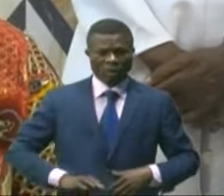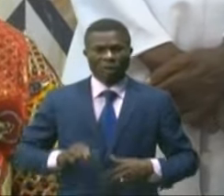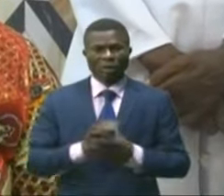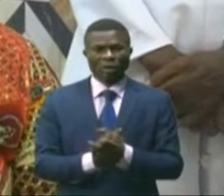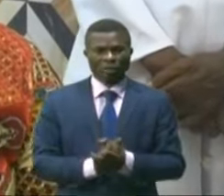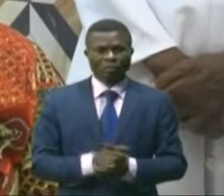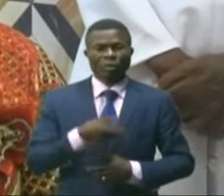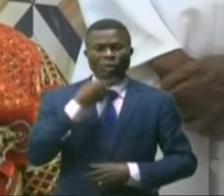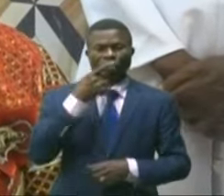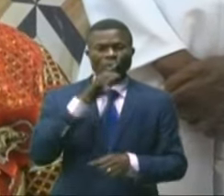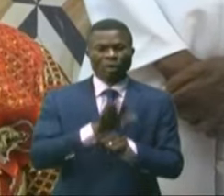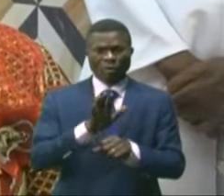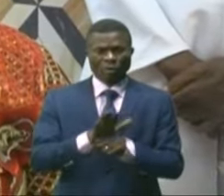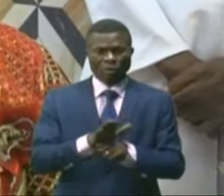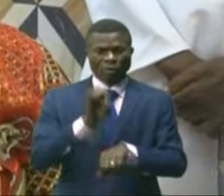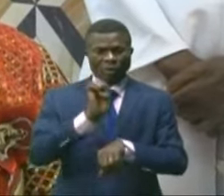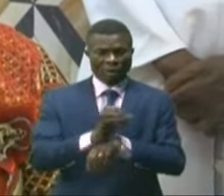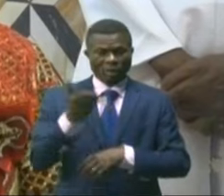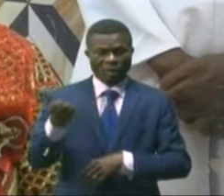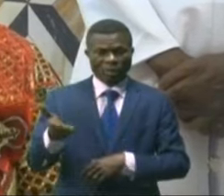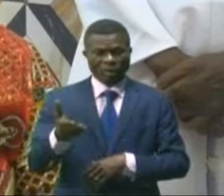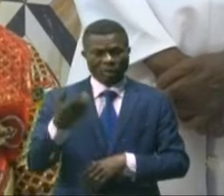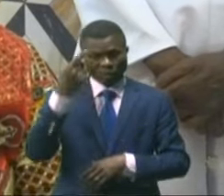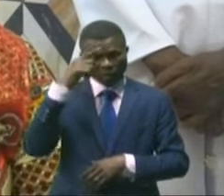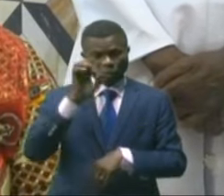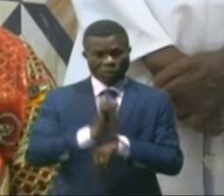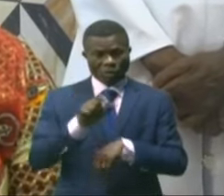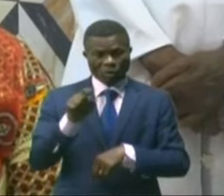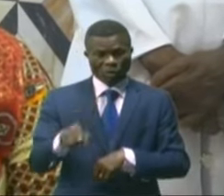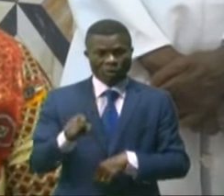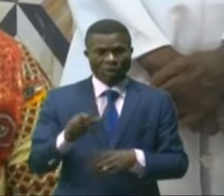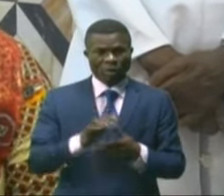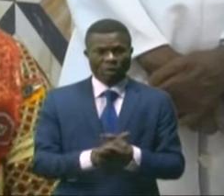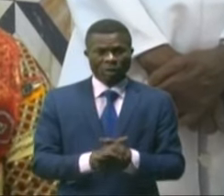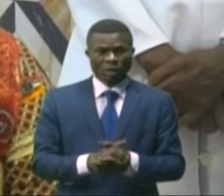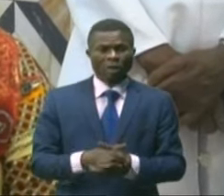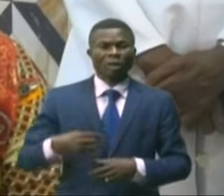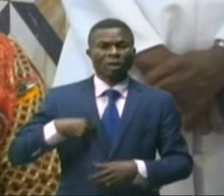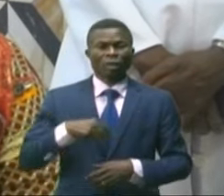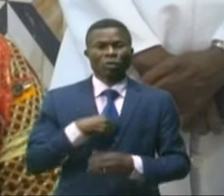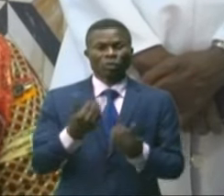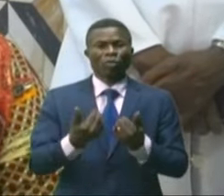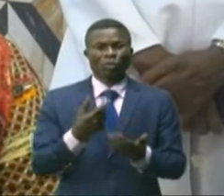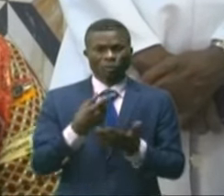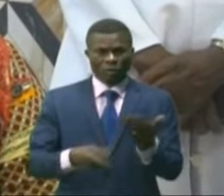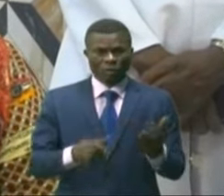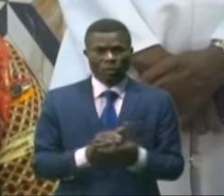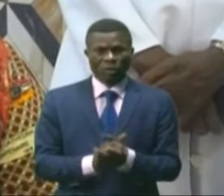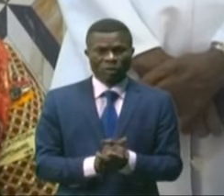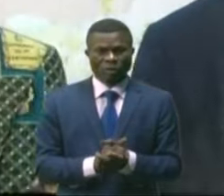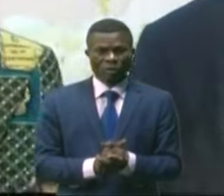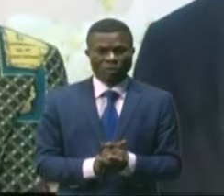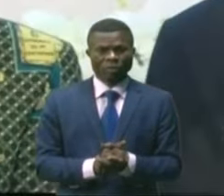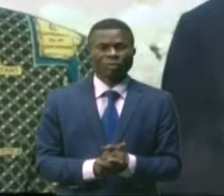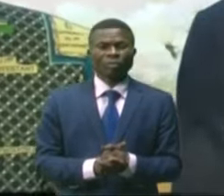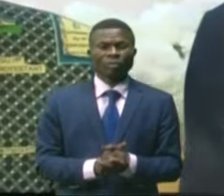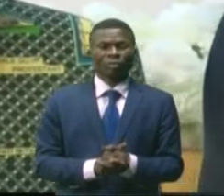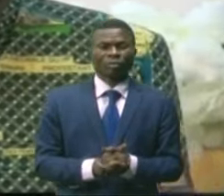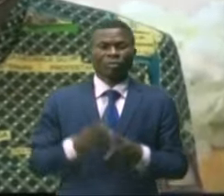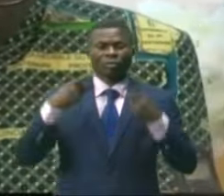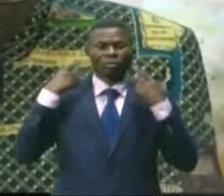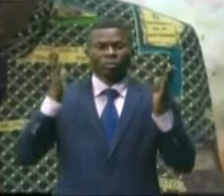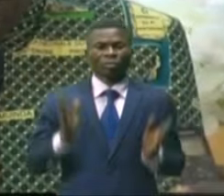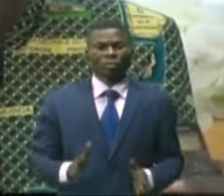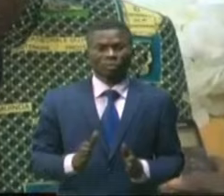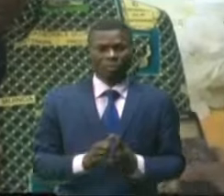vont accomplir dans cette église et pour cette église, mais bien au-delà, pour la nation congolaise. Pasteur